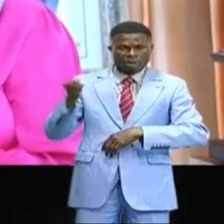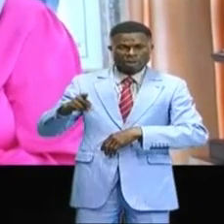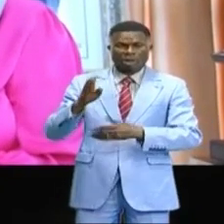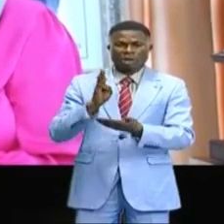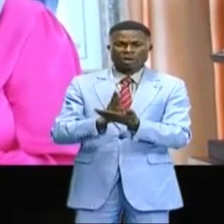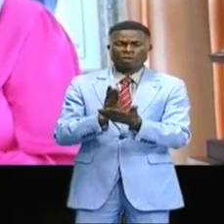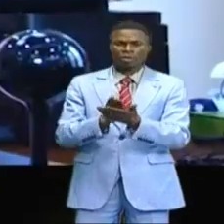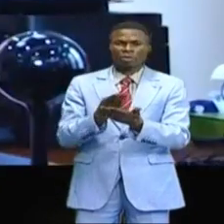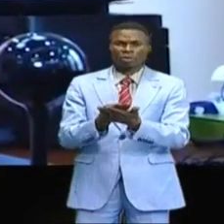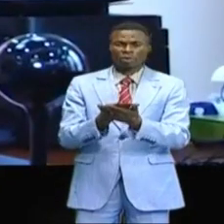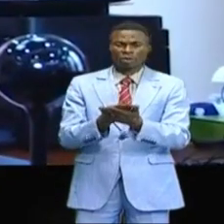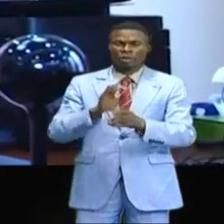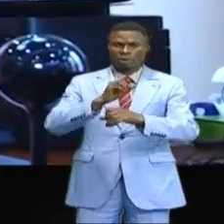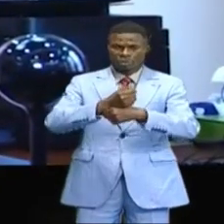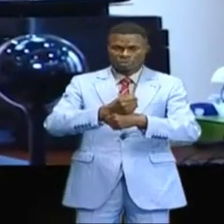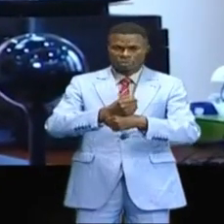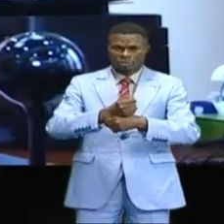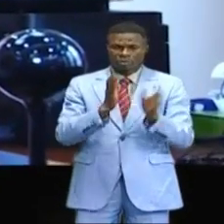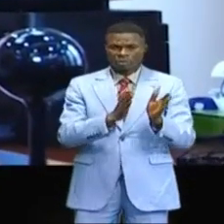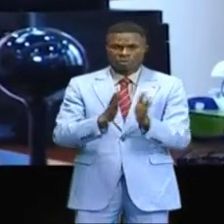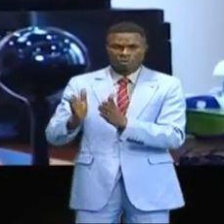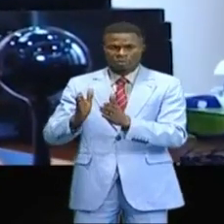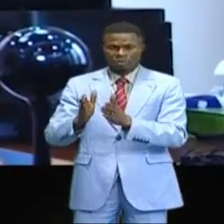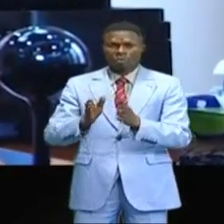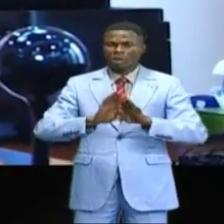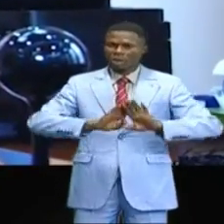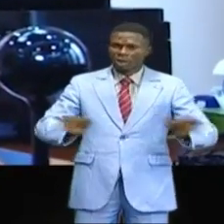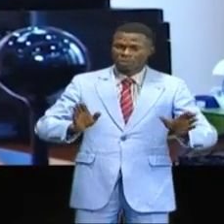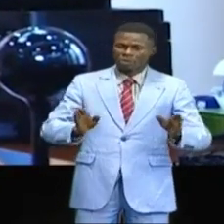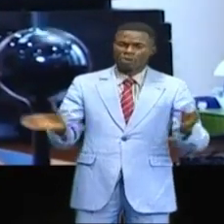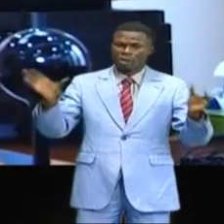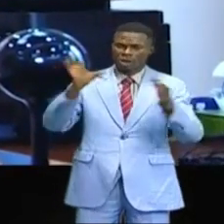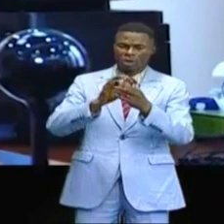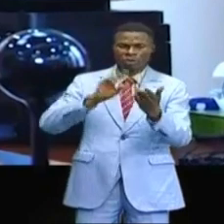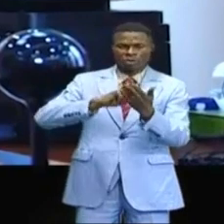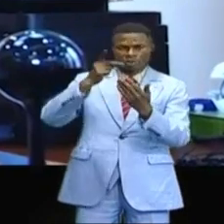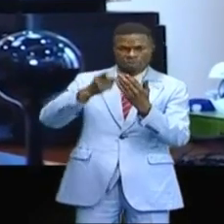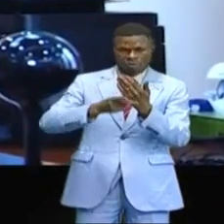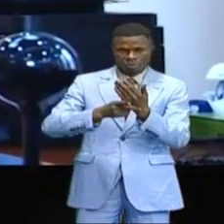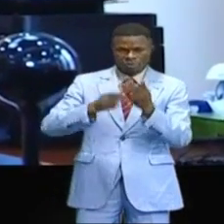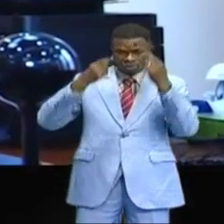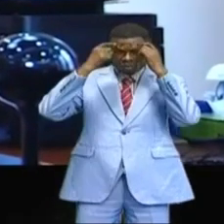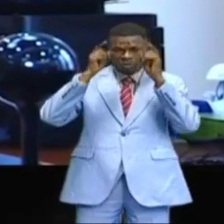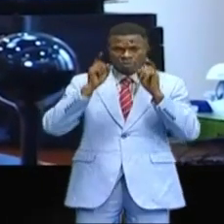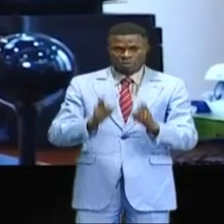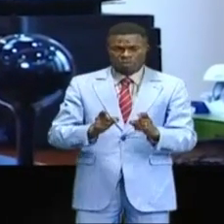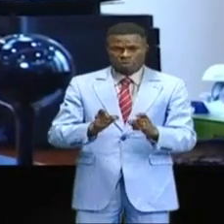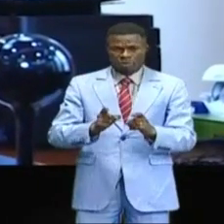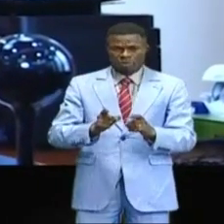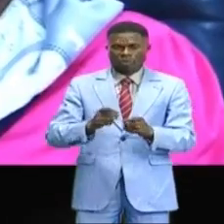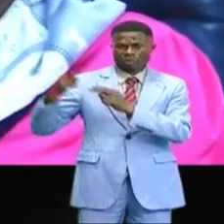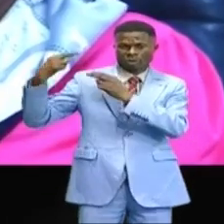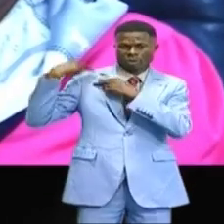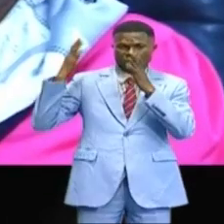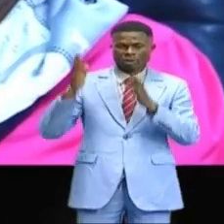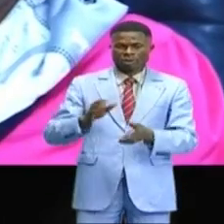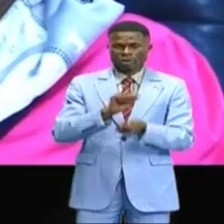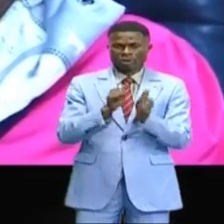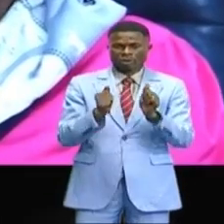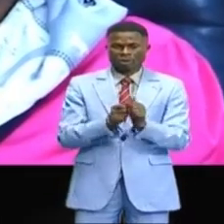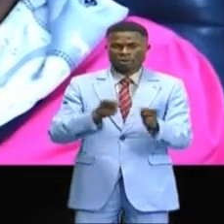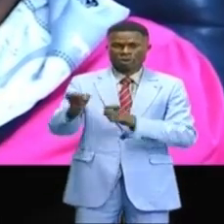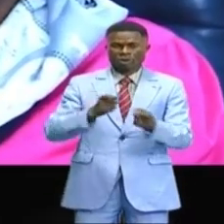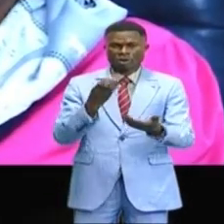budgétaires, instauration du dispositif de performance associé au programme, détermination de la chaîne des responsabilités en matière de